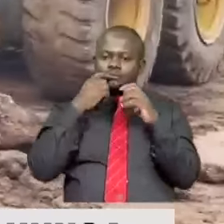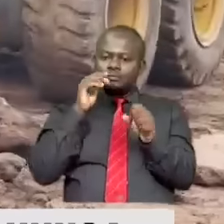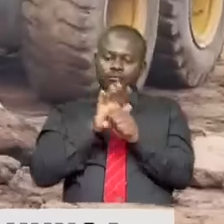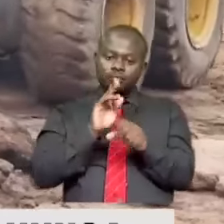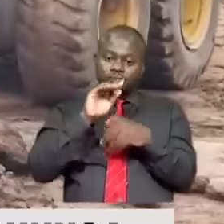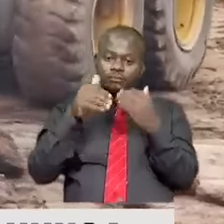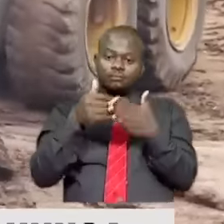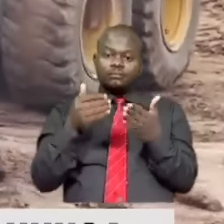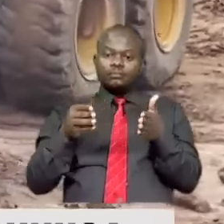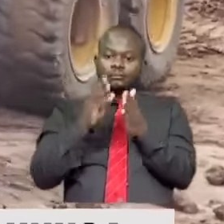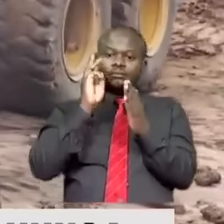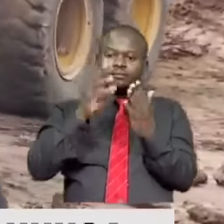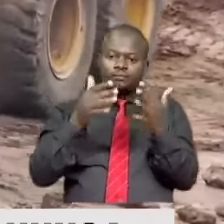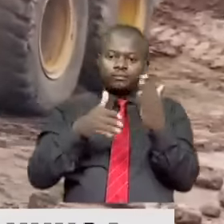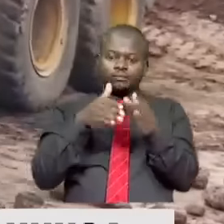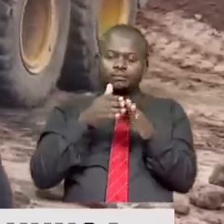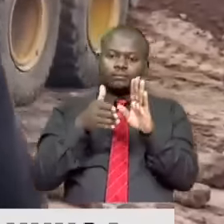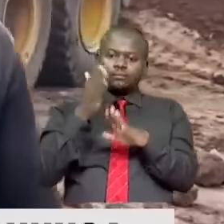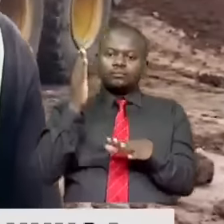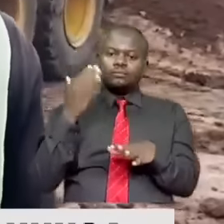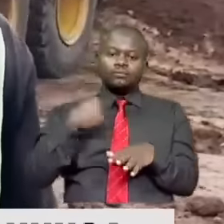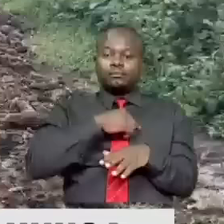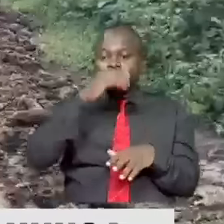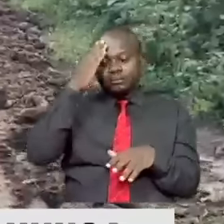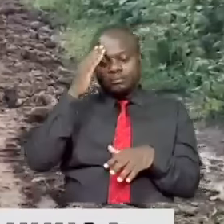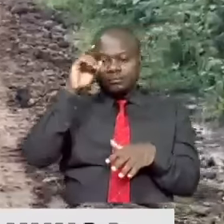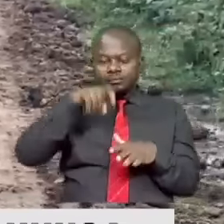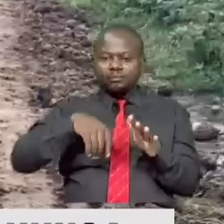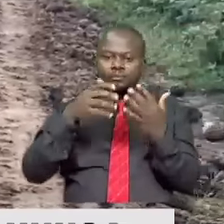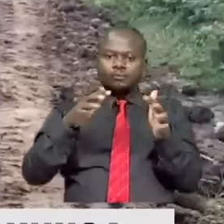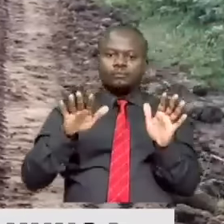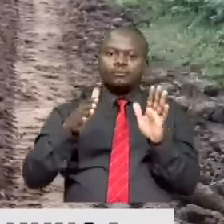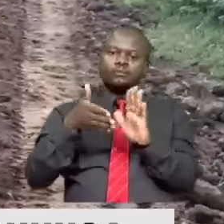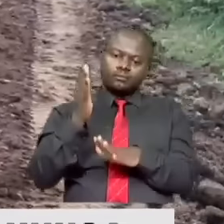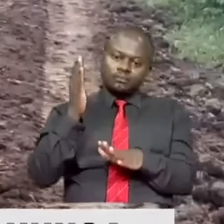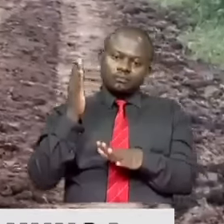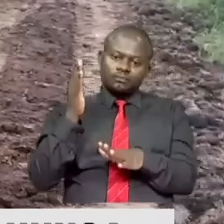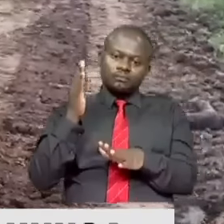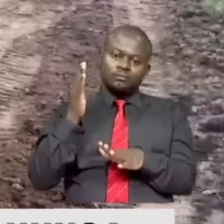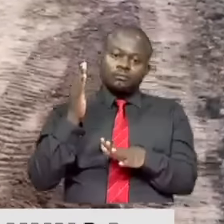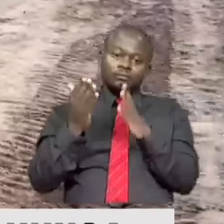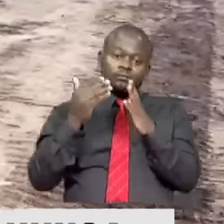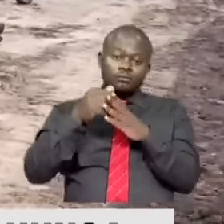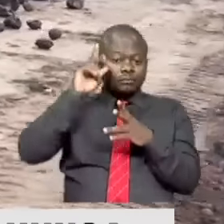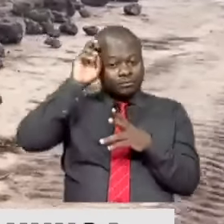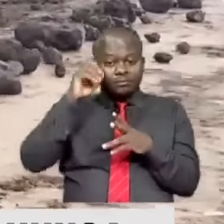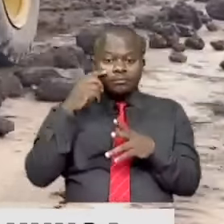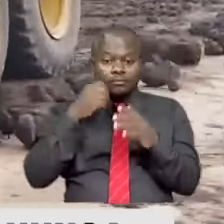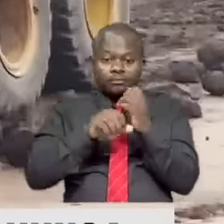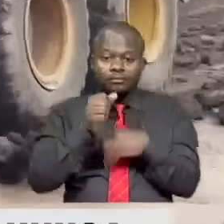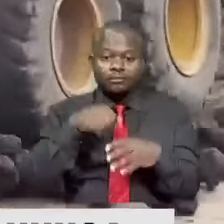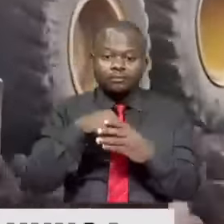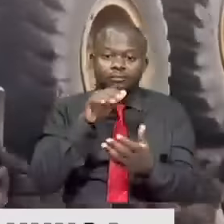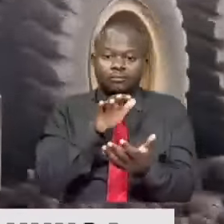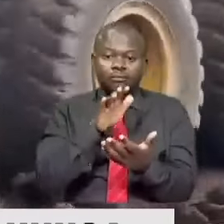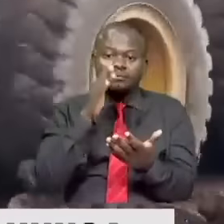ko uyu muhanda uzarangira vuba cyo nuko umuhanda ugomba kurangira vuba ngira ngo mwari mwanabonye yuko hari imirimo yari yahagaze